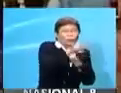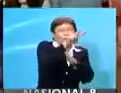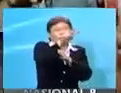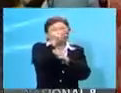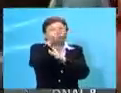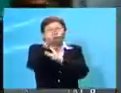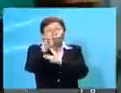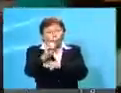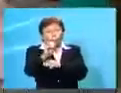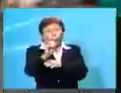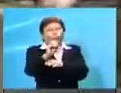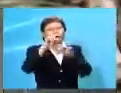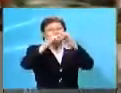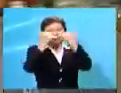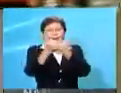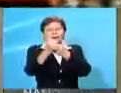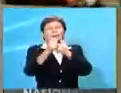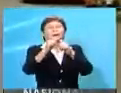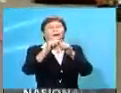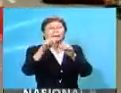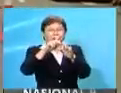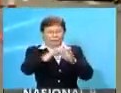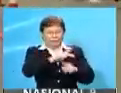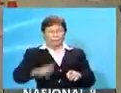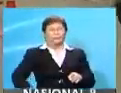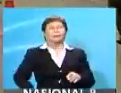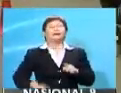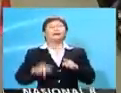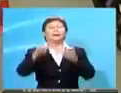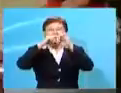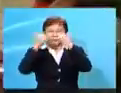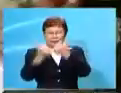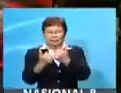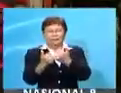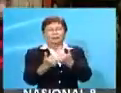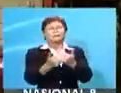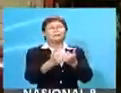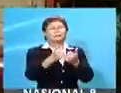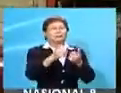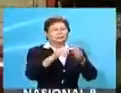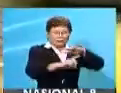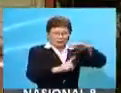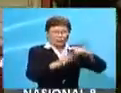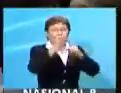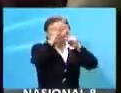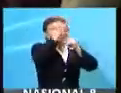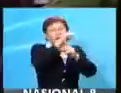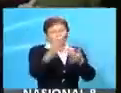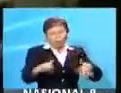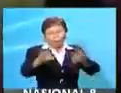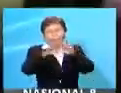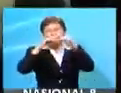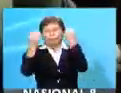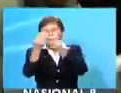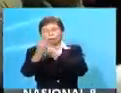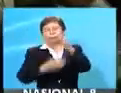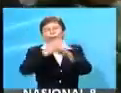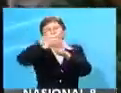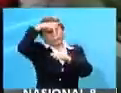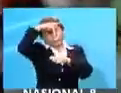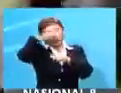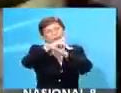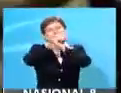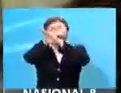kementerian dan agensi akan memastikan perlembagaan kedaulatan dan dasar utama negara termasuk kepentingan masyarakat Bumiputera